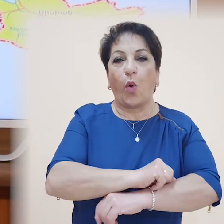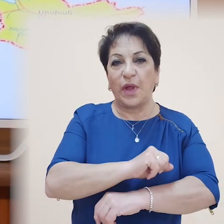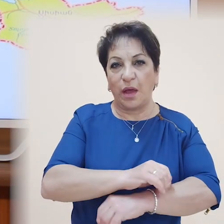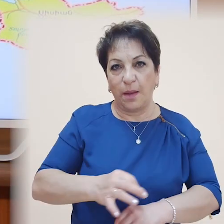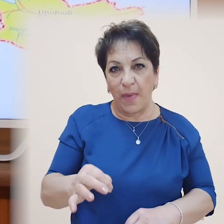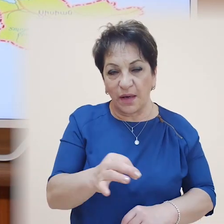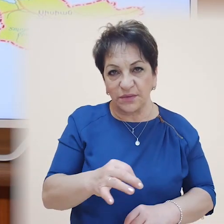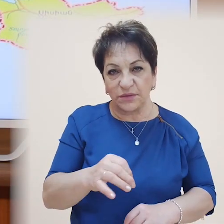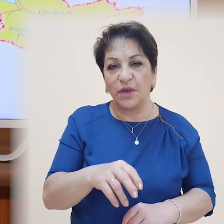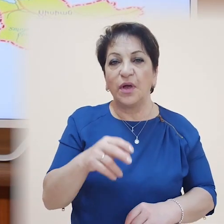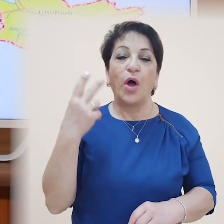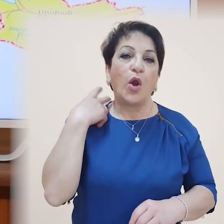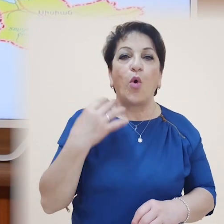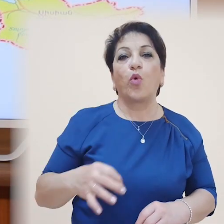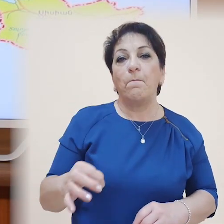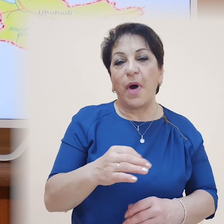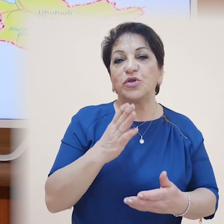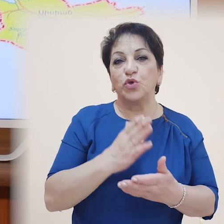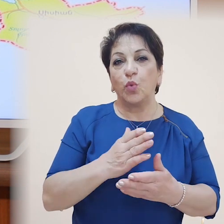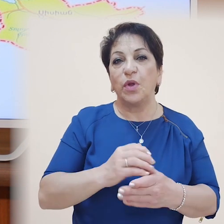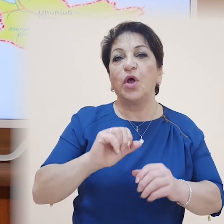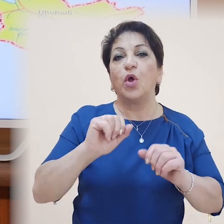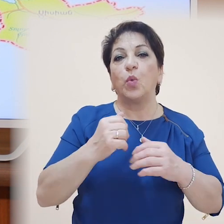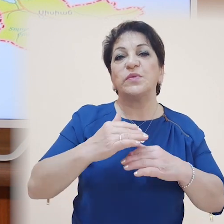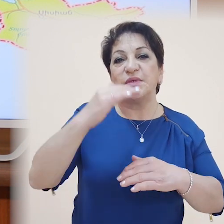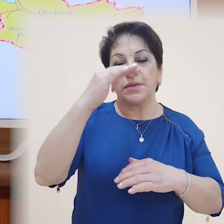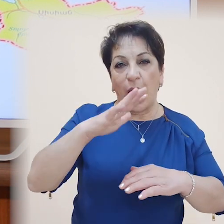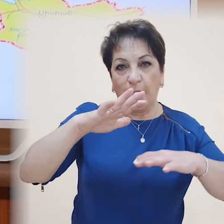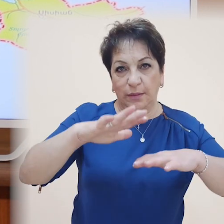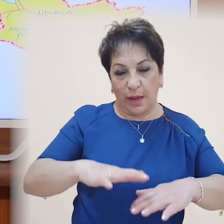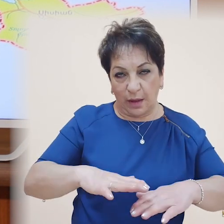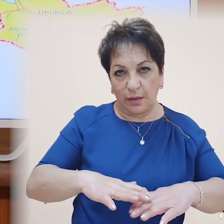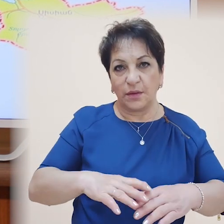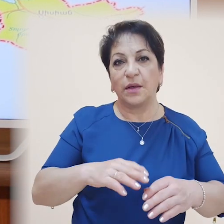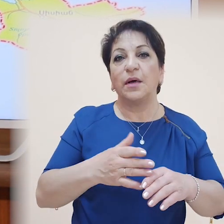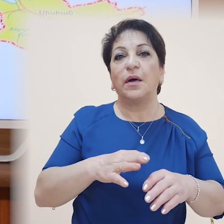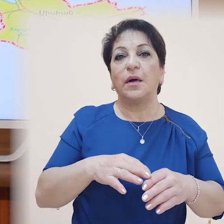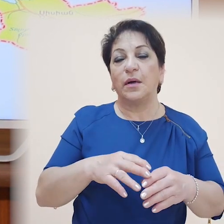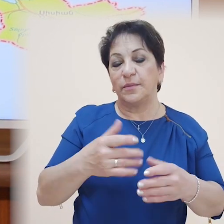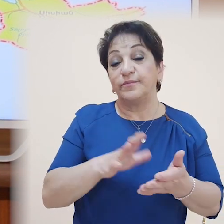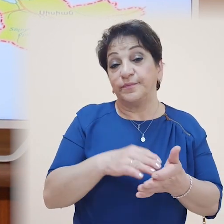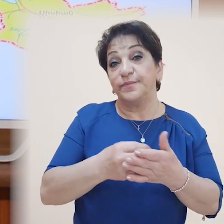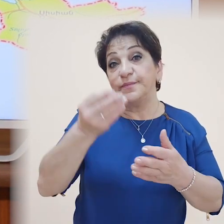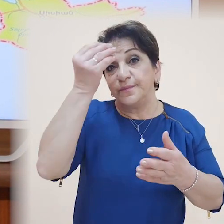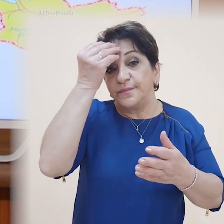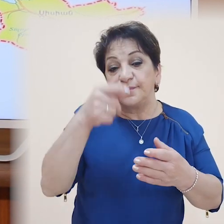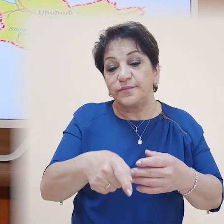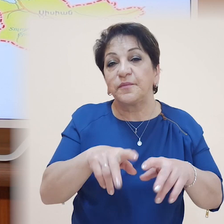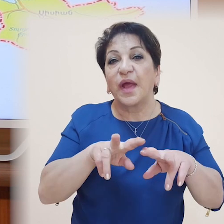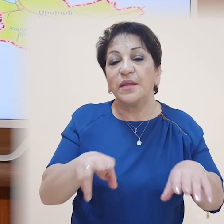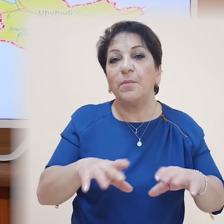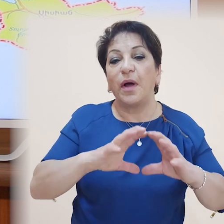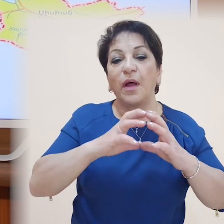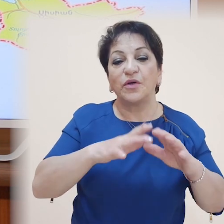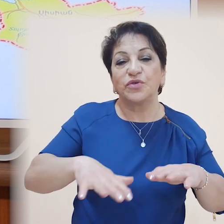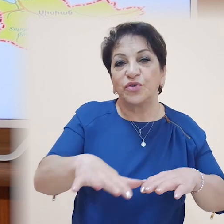մարզերին։ լորու մարզը ունի Հուսիսային դիրկ, կարծես, թե ծայրամասային դիրկ, տպավորություն է ստեղծվում, որ այն շատ